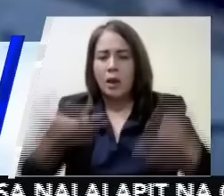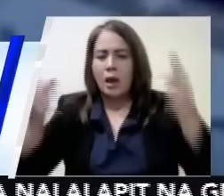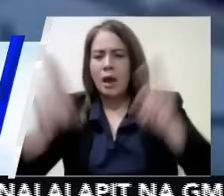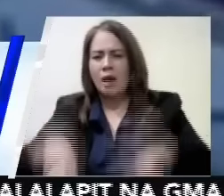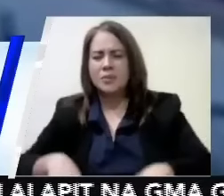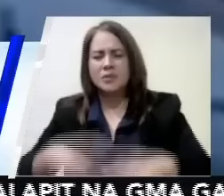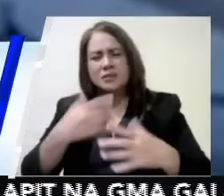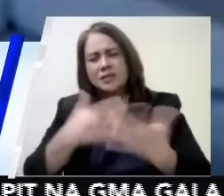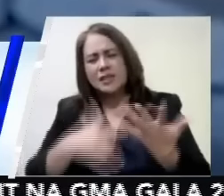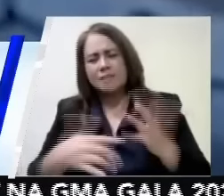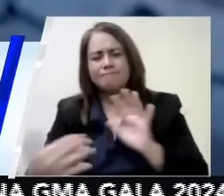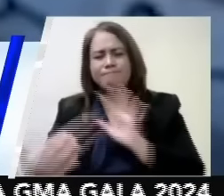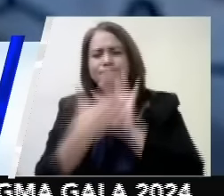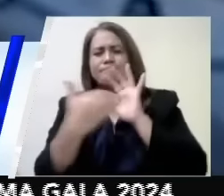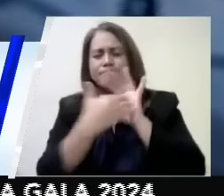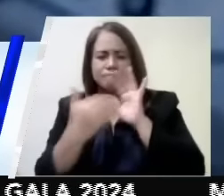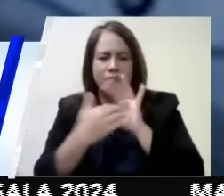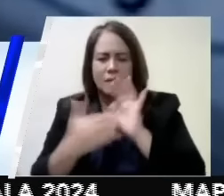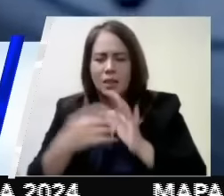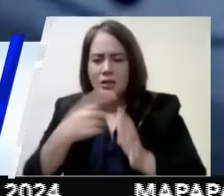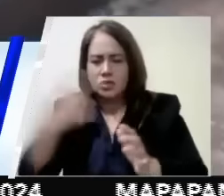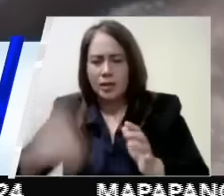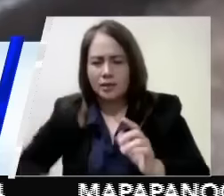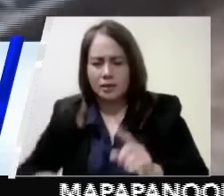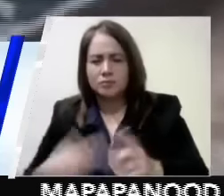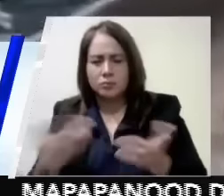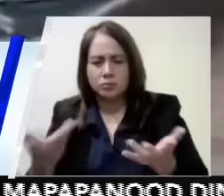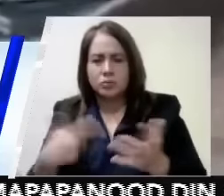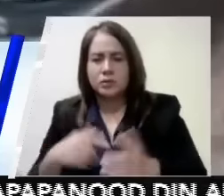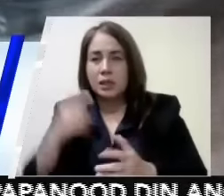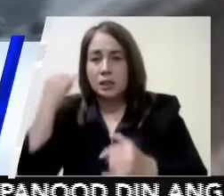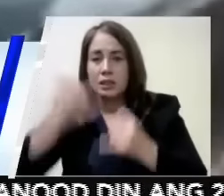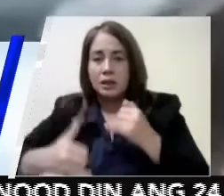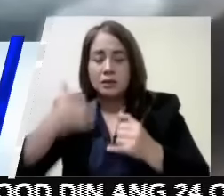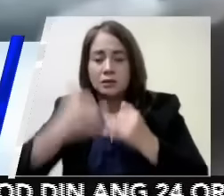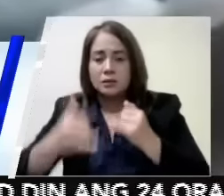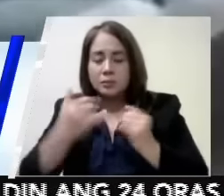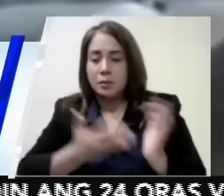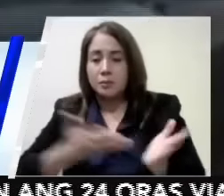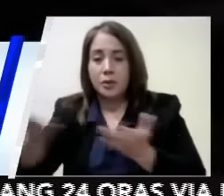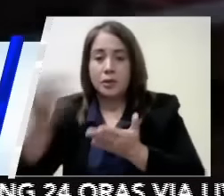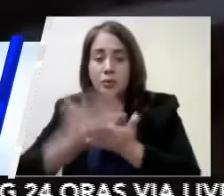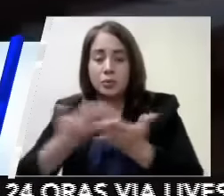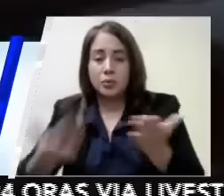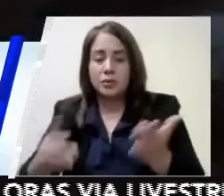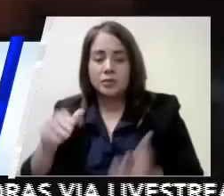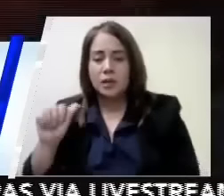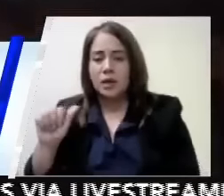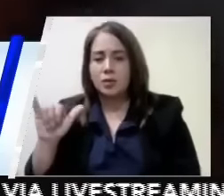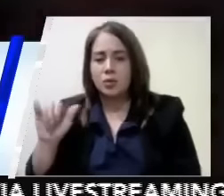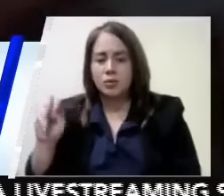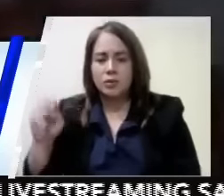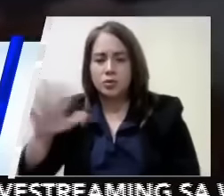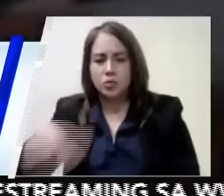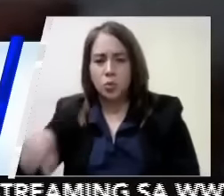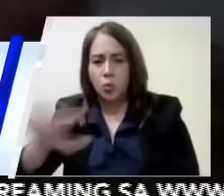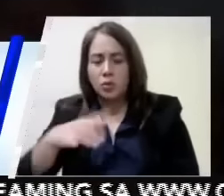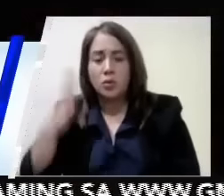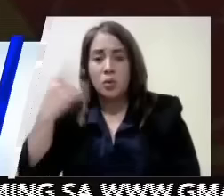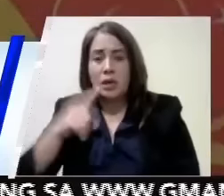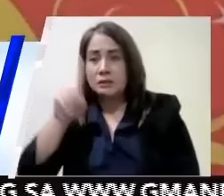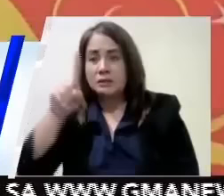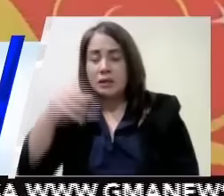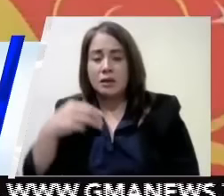Sea, lalo na sa huling rotation and reprovisioning mission sa Ayungin Shoal, kung saan naputulan pa ng daliri ang isang miyembro ng Philippine